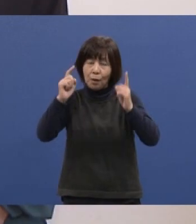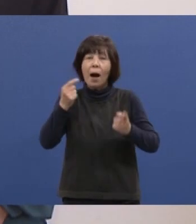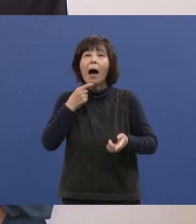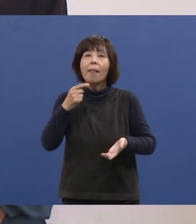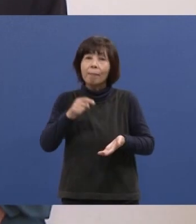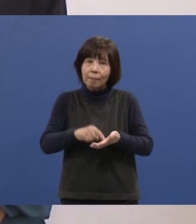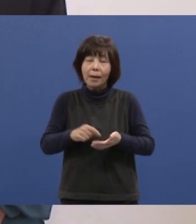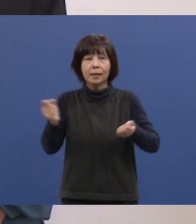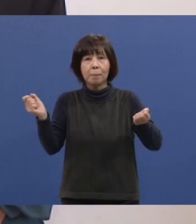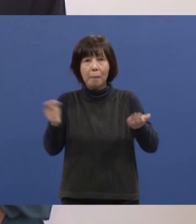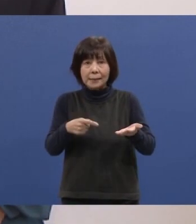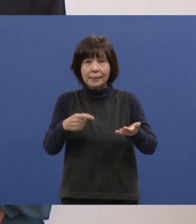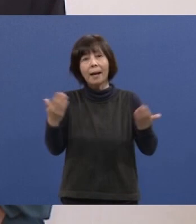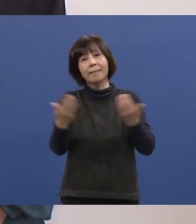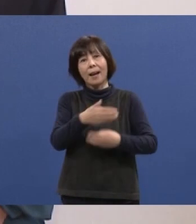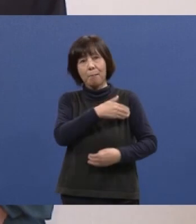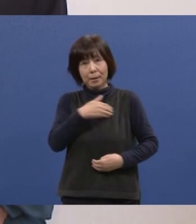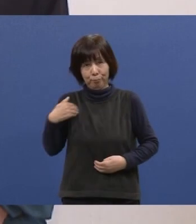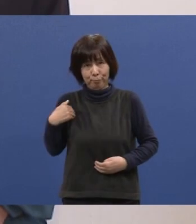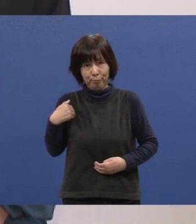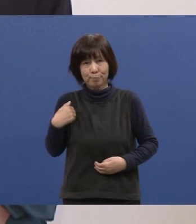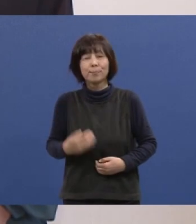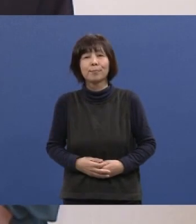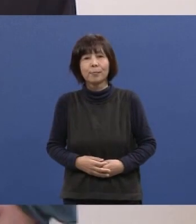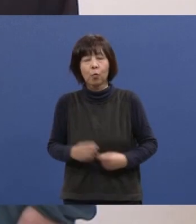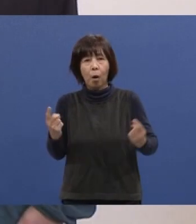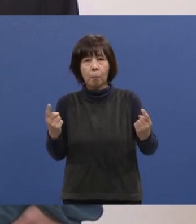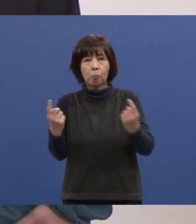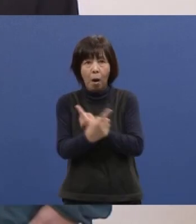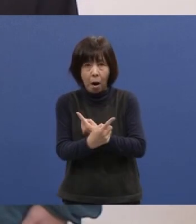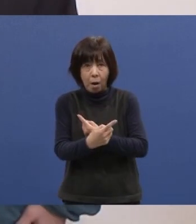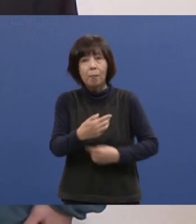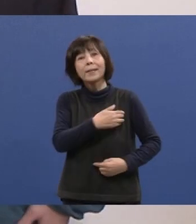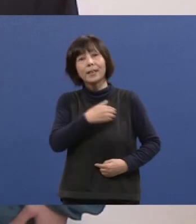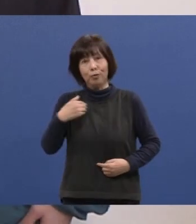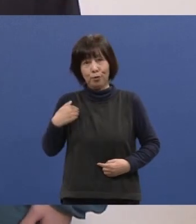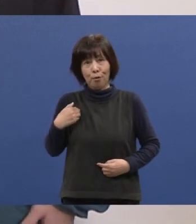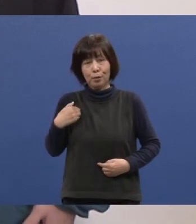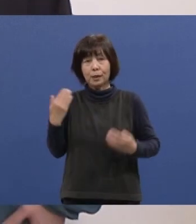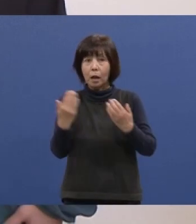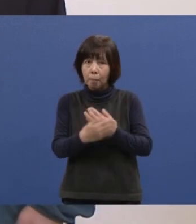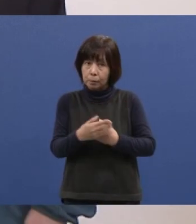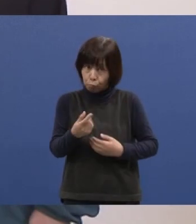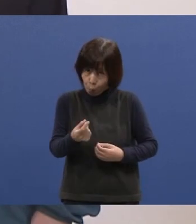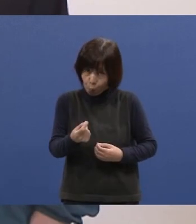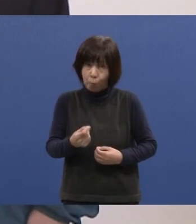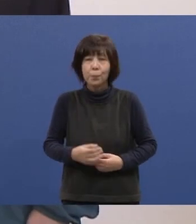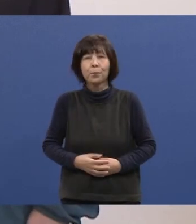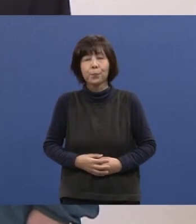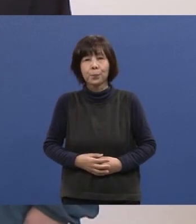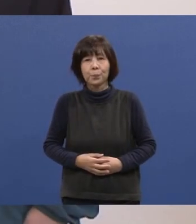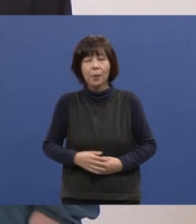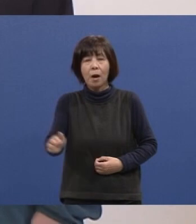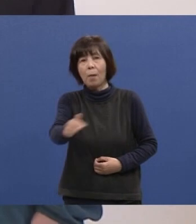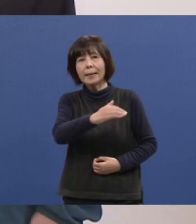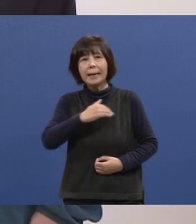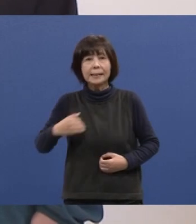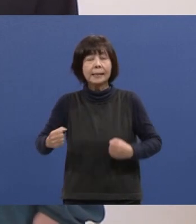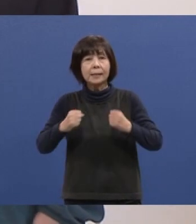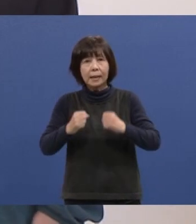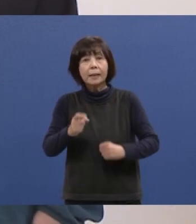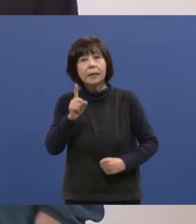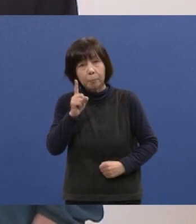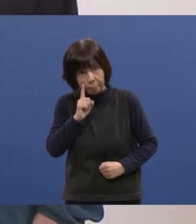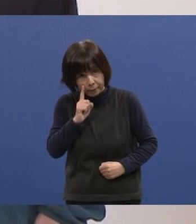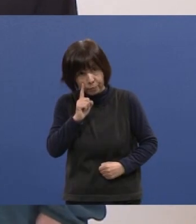になれるとっても楽しい手遊びです。 瞬間移動もできるようになりますよ。 ではまず私たちでやってみ